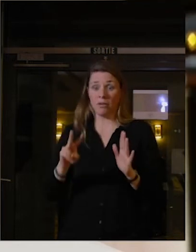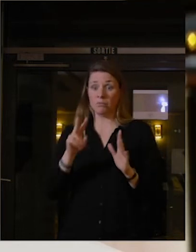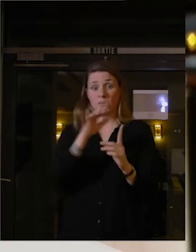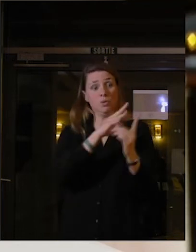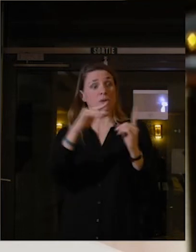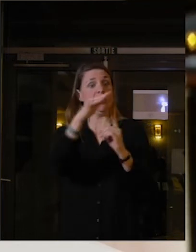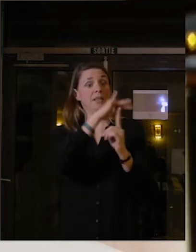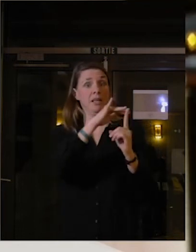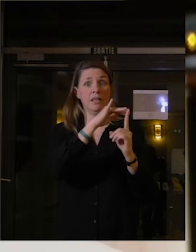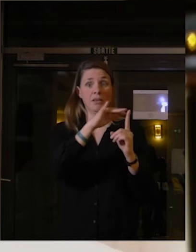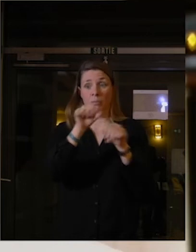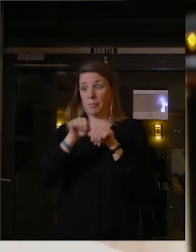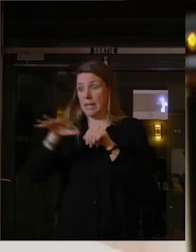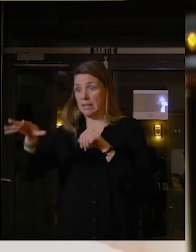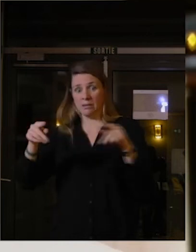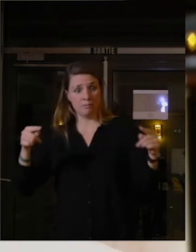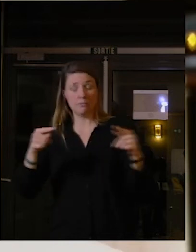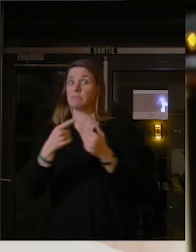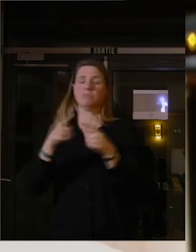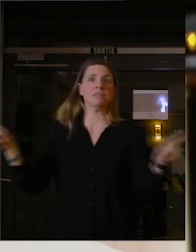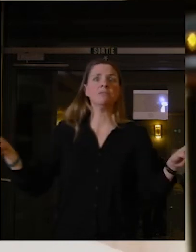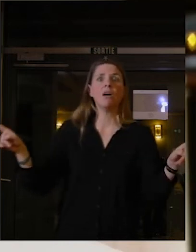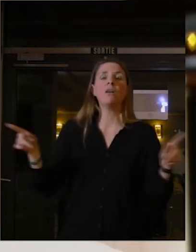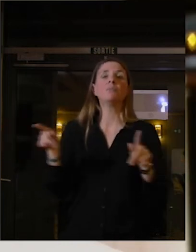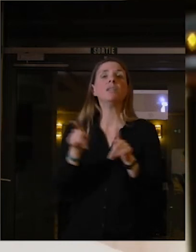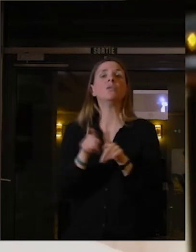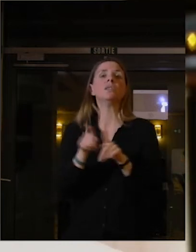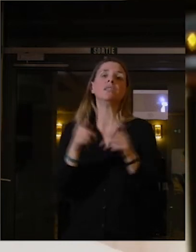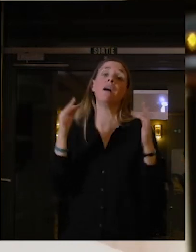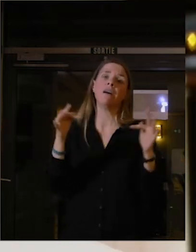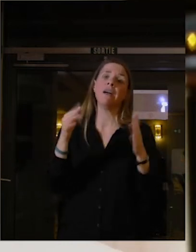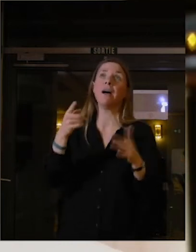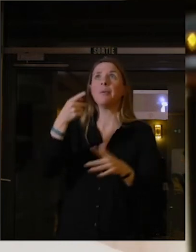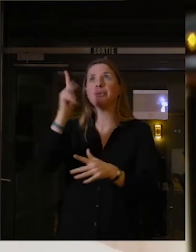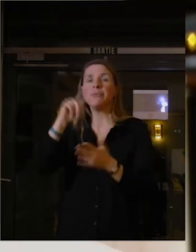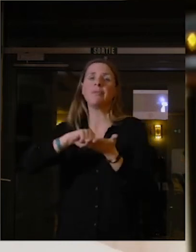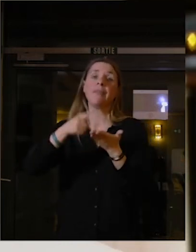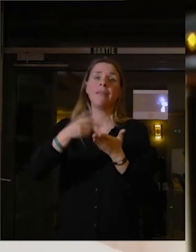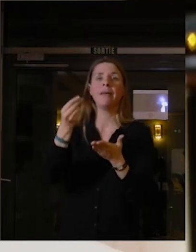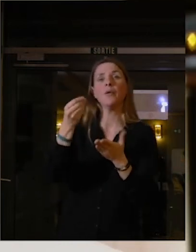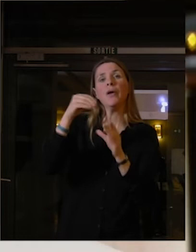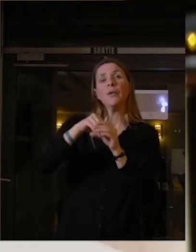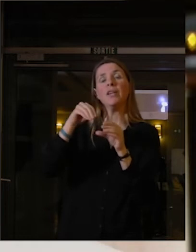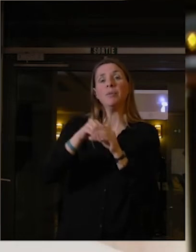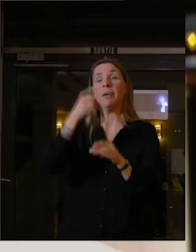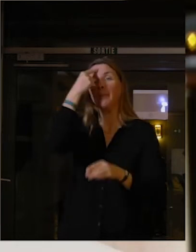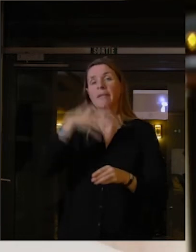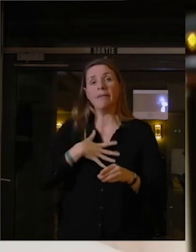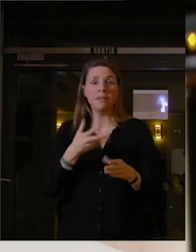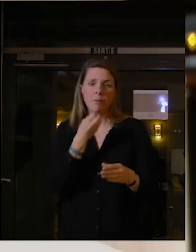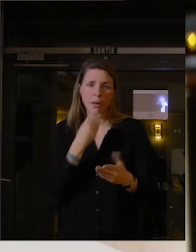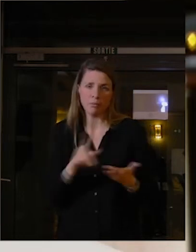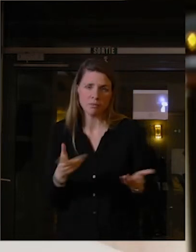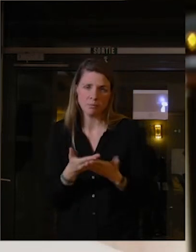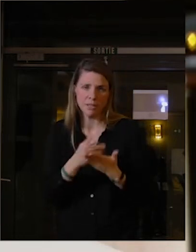dans laquelle on vit, plus en phase avec des impératifs économiques, mais je ne considère pas que ce soit la meilleure démarche. Donc